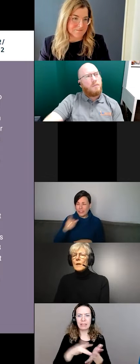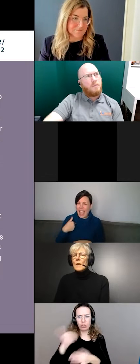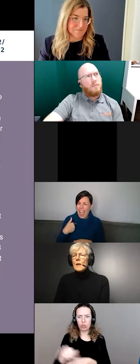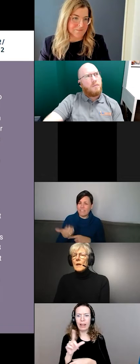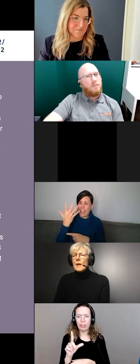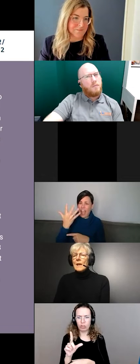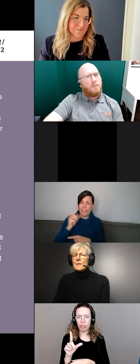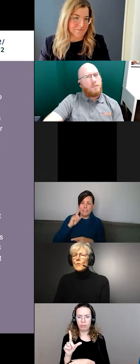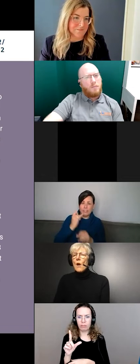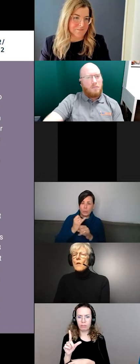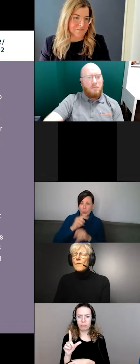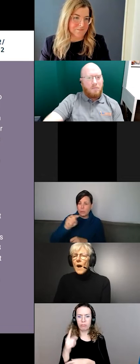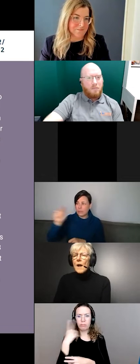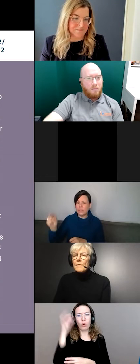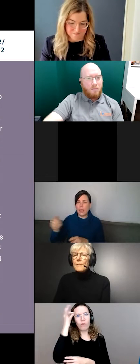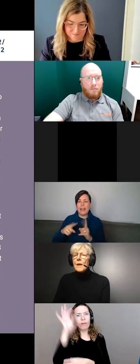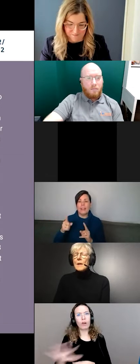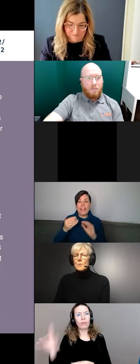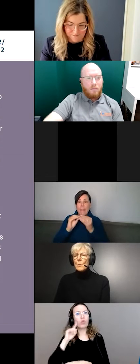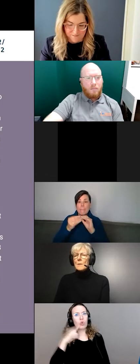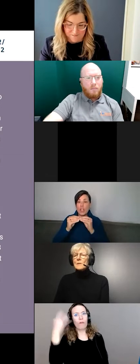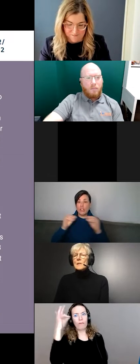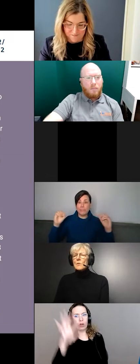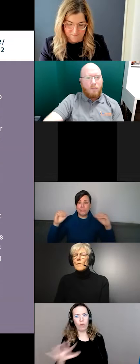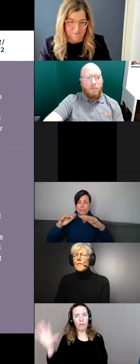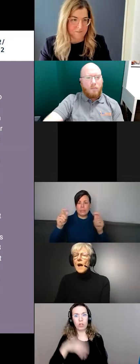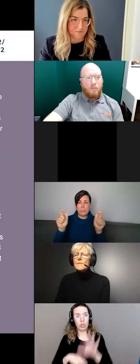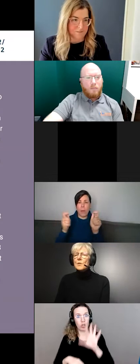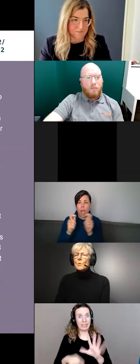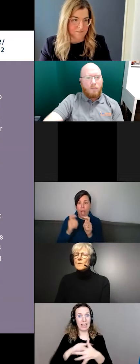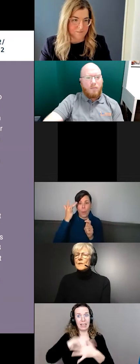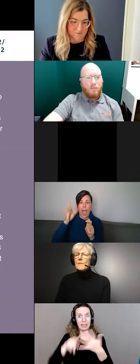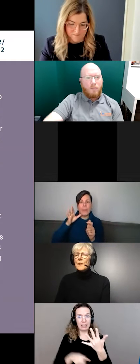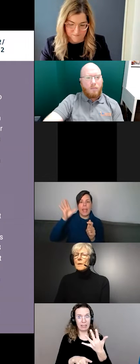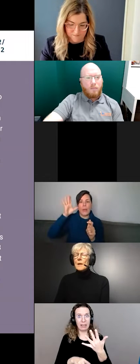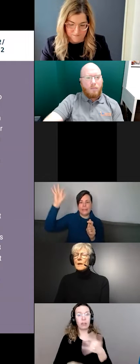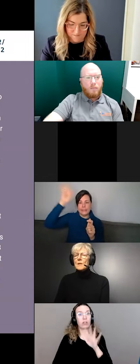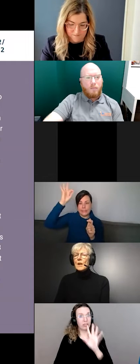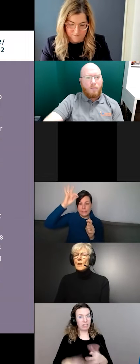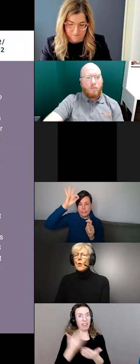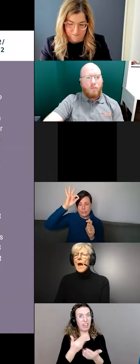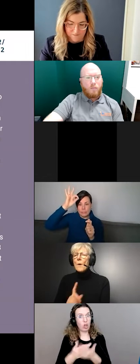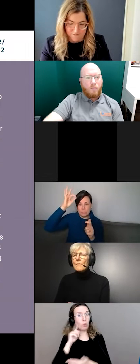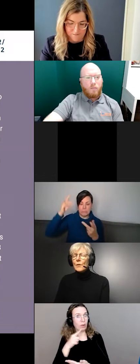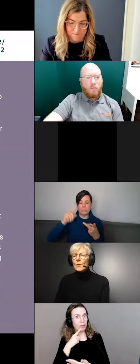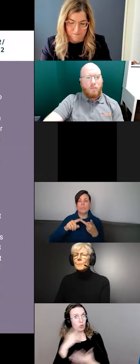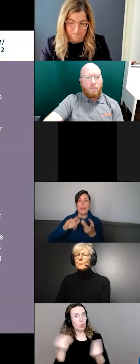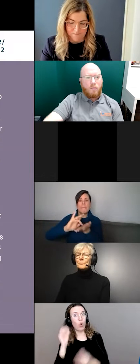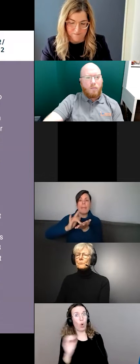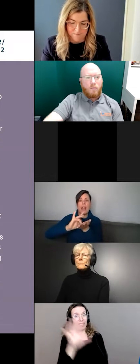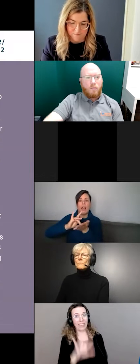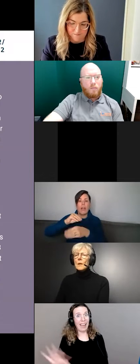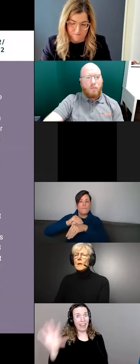ne me souviens pas comment le dire, pour les Français, les sourds français. Donc, il y en a 5. Et donc, il